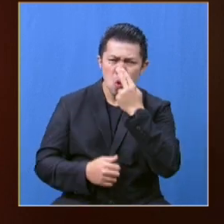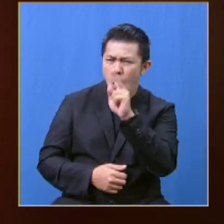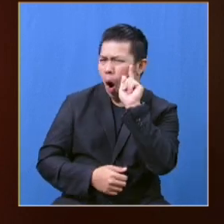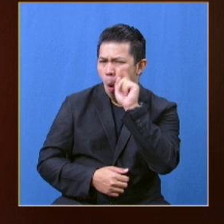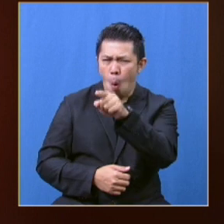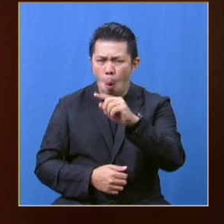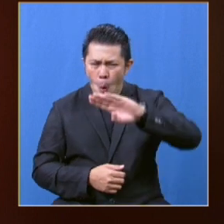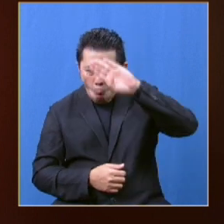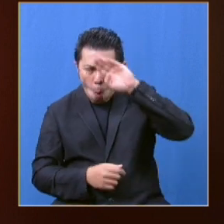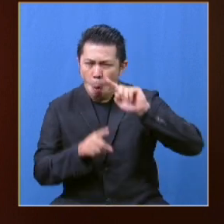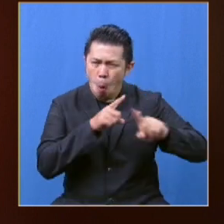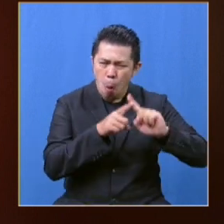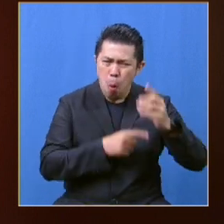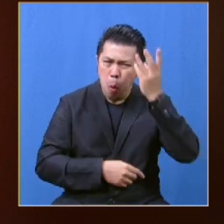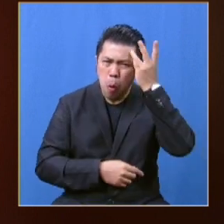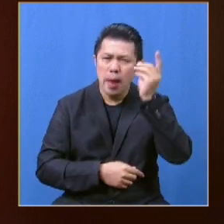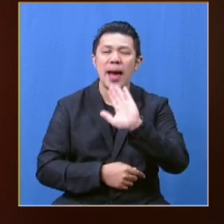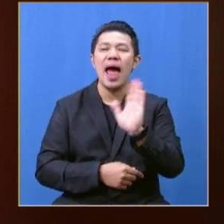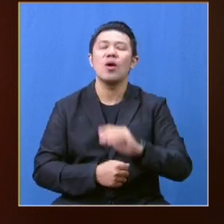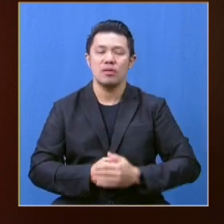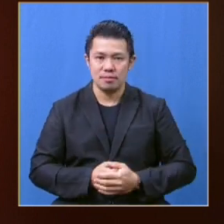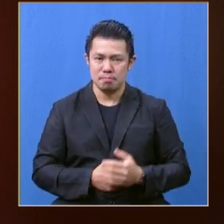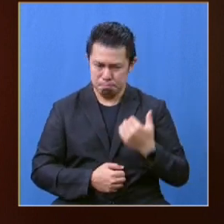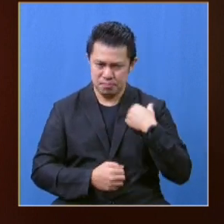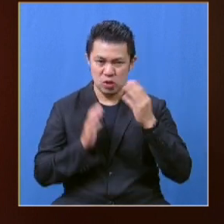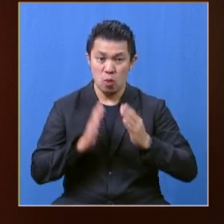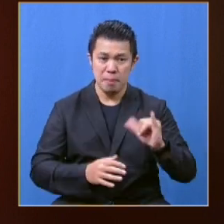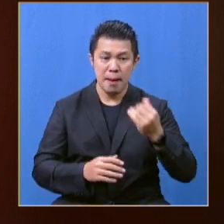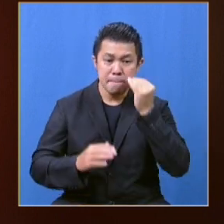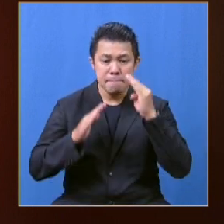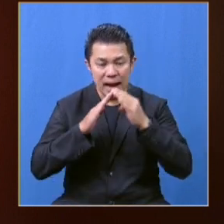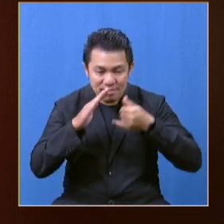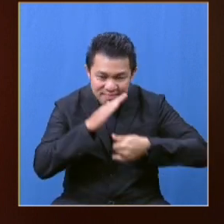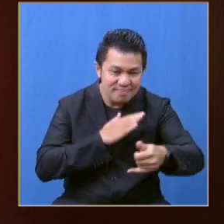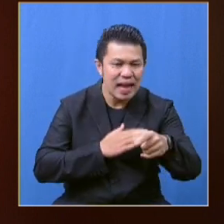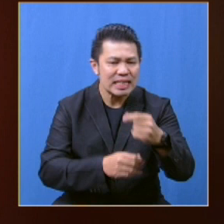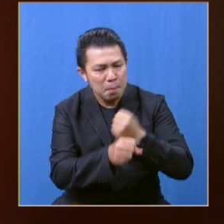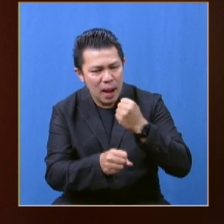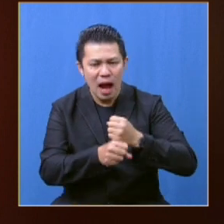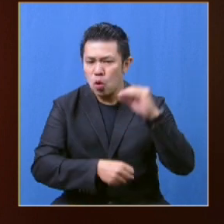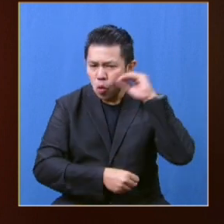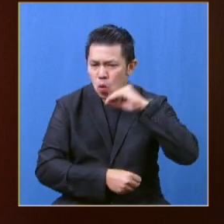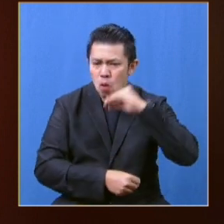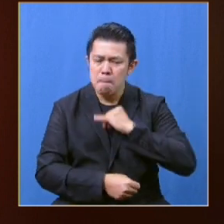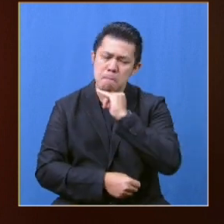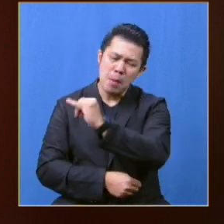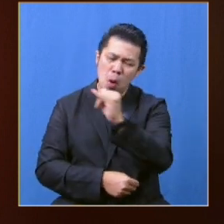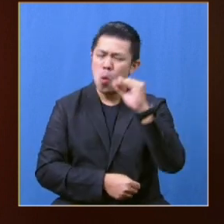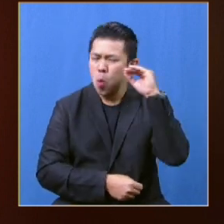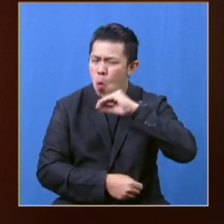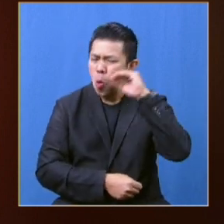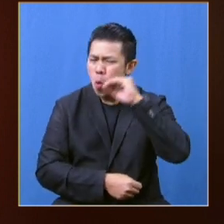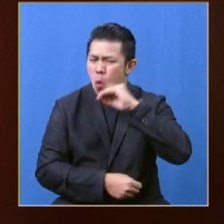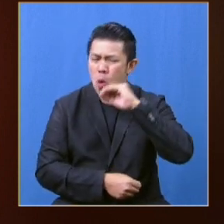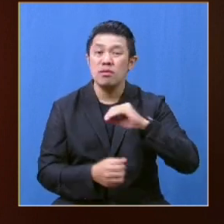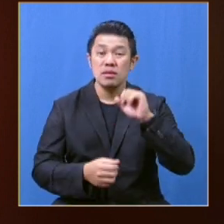ารในเวลานี้ค่ะ ใช่ค่ะแล้วบางคนเนี่ยปกติแล้วออกจากบ้านไปทำงานทุกวันหรือว่าเดินทางไปที่ไหนๆทุกวันช่วงเวลานี้